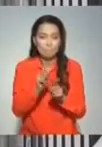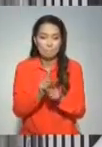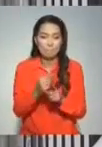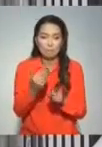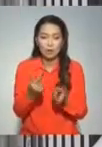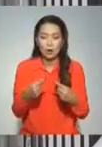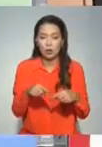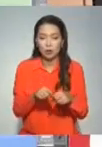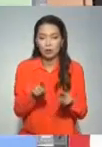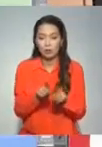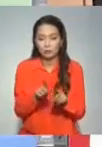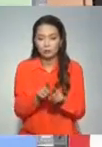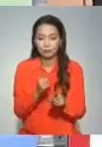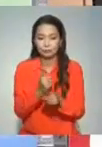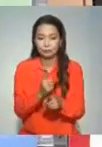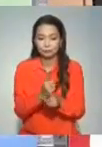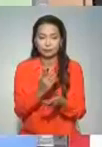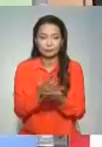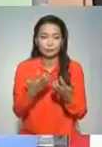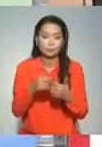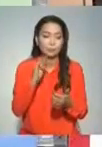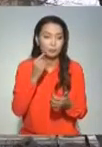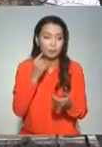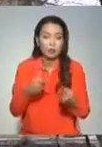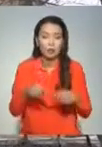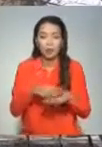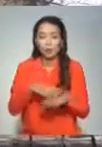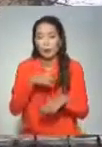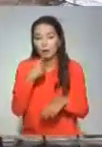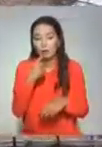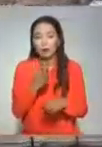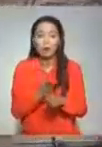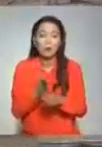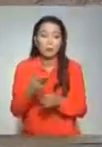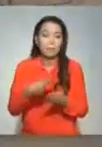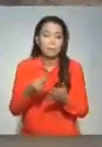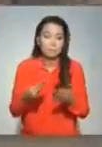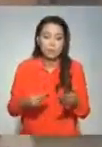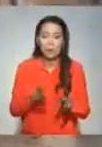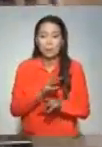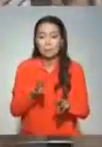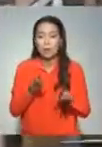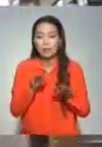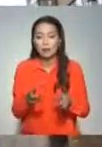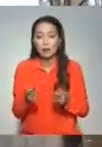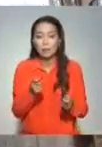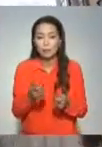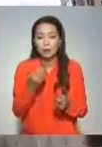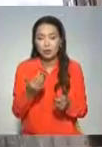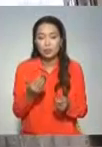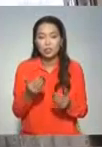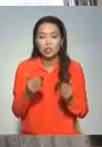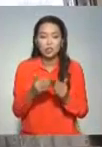зона эта рекреационная, считают павлодарцы. Общественники говорят, направили кипу писем в Комитет по делам строительства и